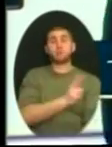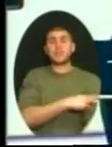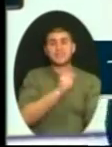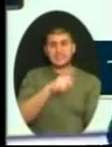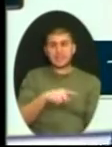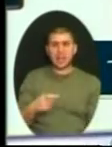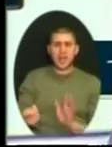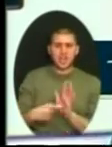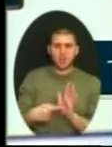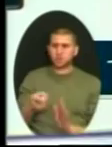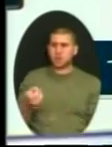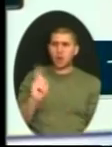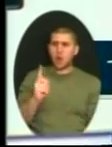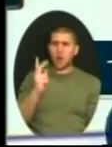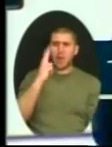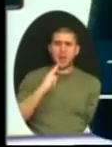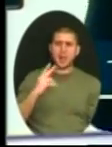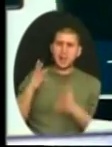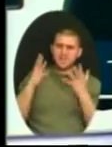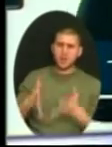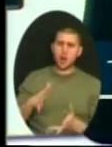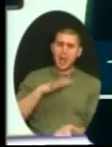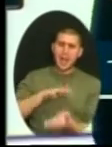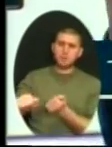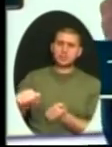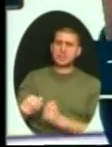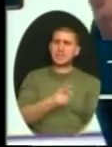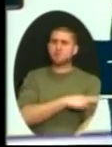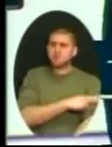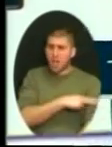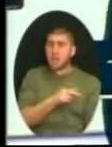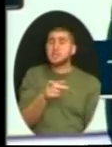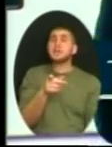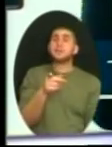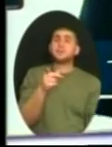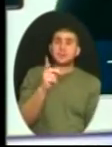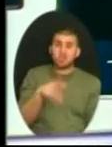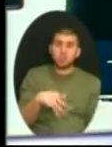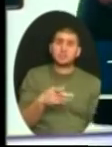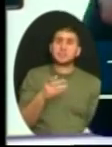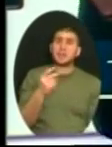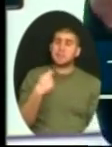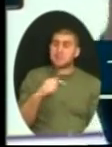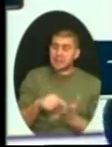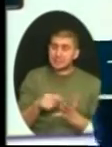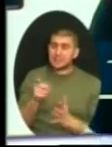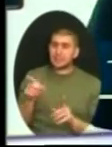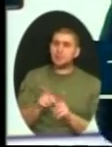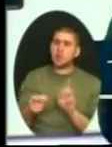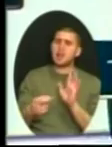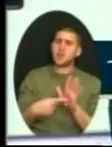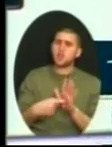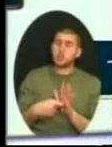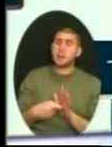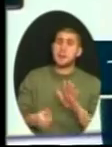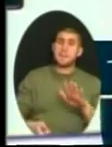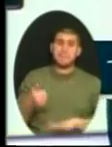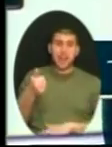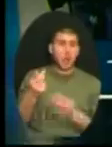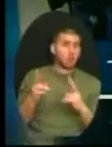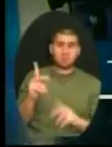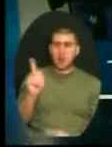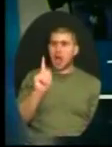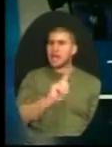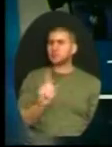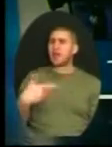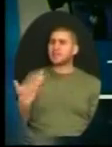צריכה לתבוע את עלבונה, לא צריכה לתת לאף נחקר בכיר ככל שיהיה. יש הבדל בין לתבוע את עלבונה לבין לצאת לתקשורת בכלל. להילחם חזרה, לא, זה לתבוע את עלבונה. בכיר ככל שיהיה לא